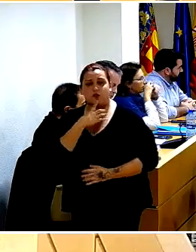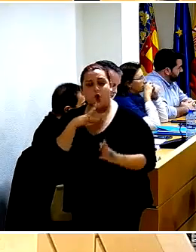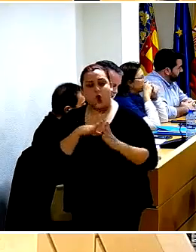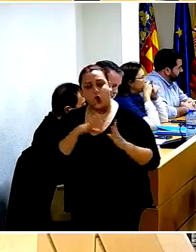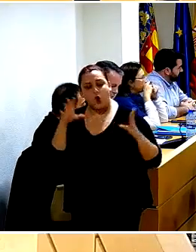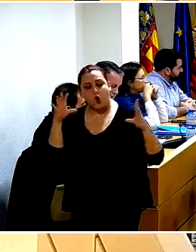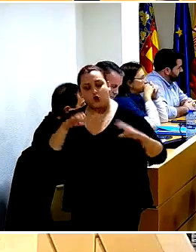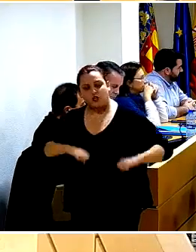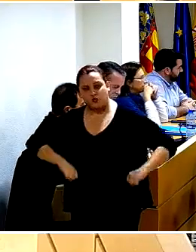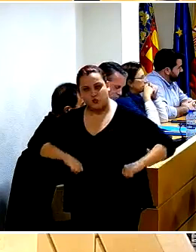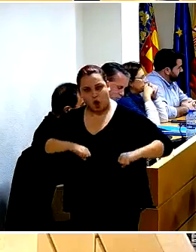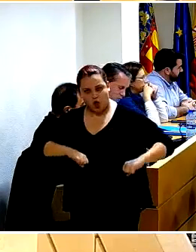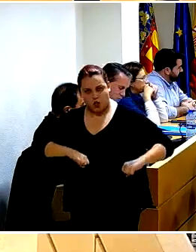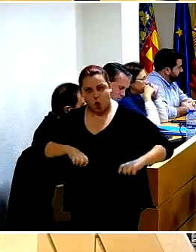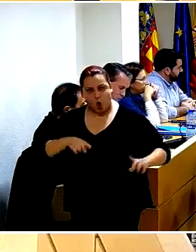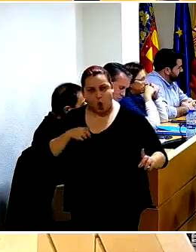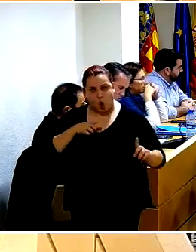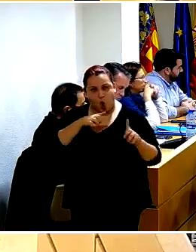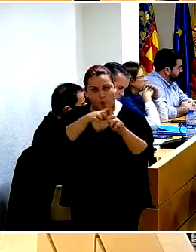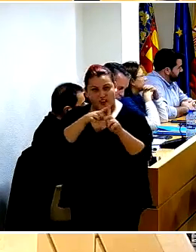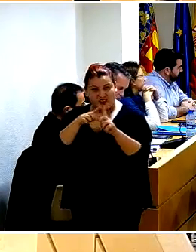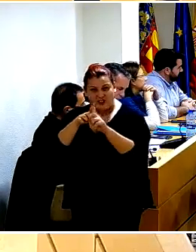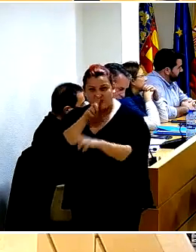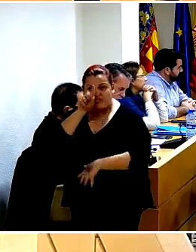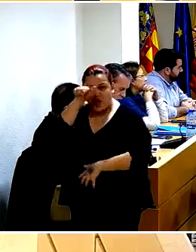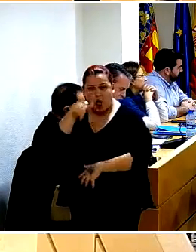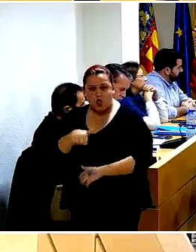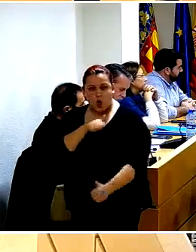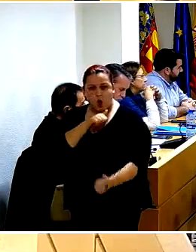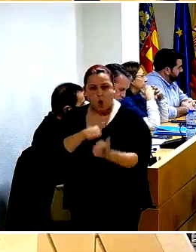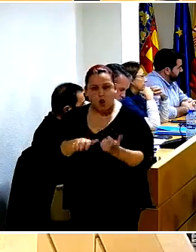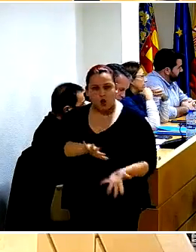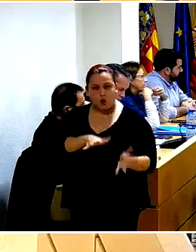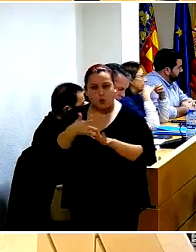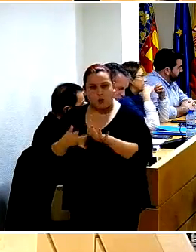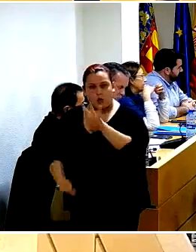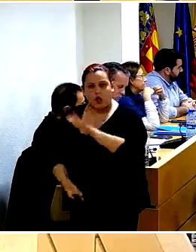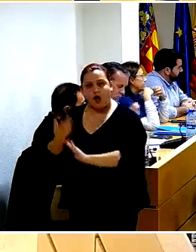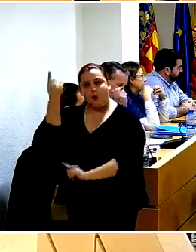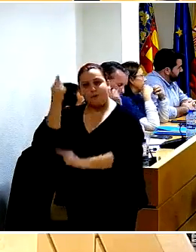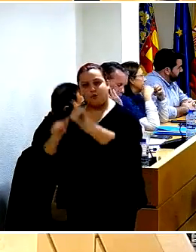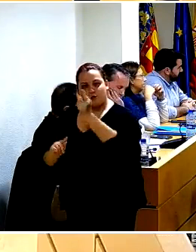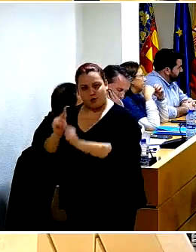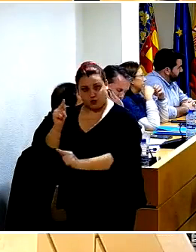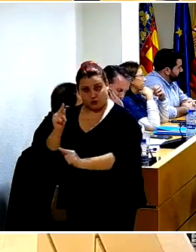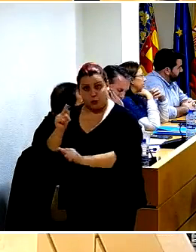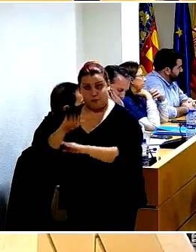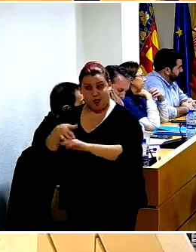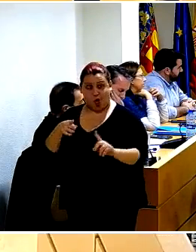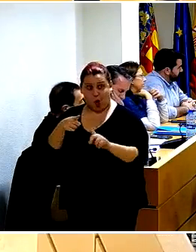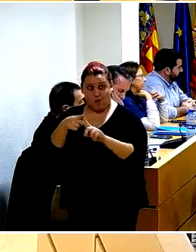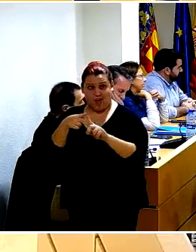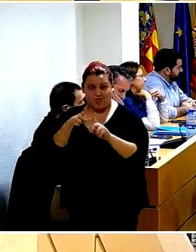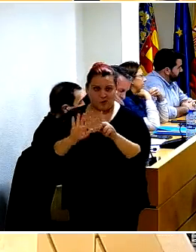consensuat tota una sèrie d'objectius i este pressupost reflexa els objectius que nosaltres hem marcat de